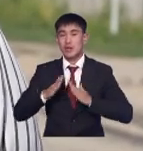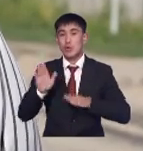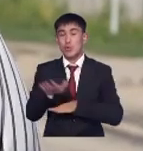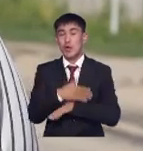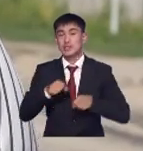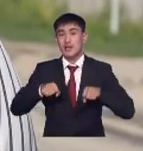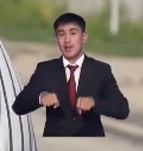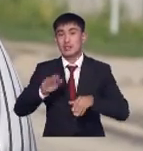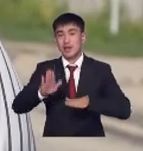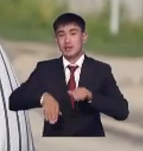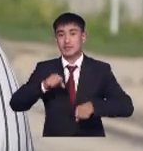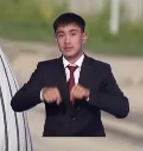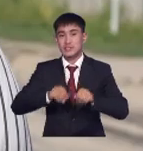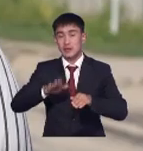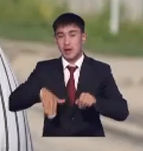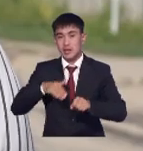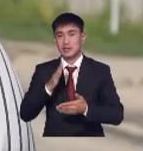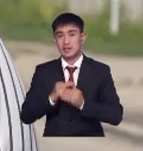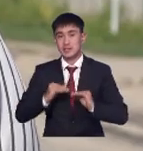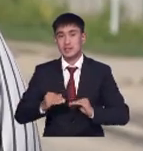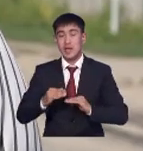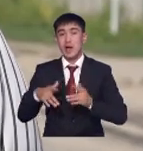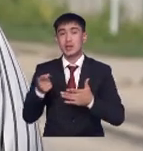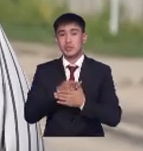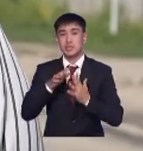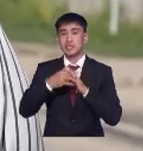а дети катаются на велосипедах и самокатах. От имени